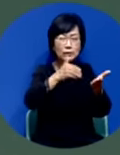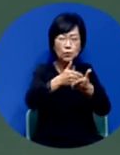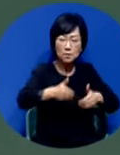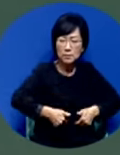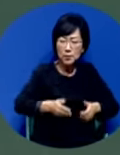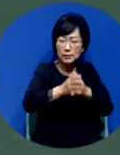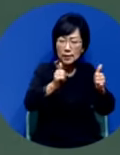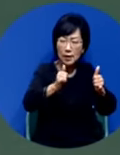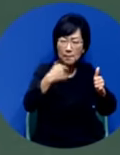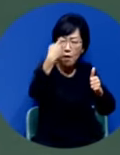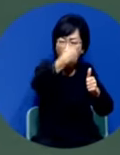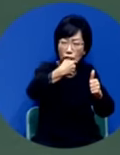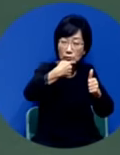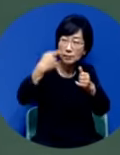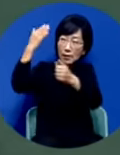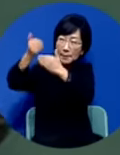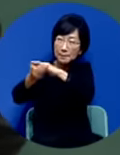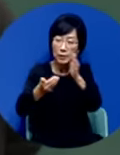겁니다.